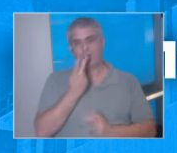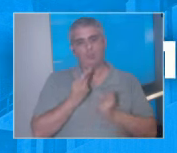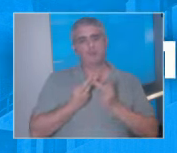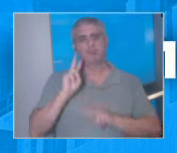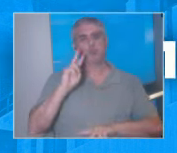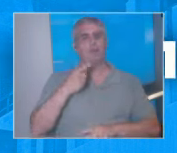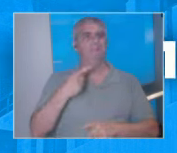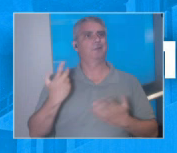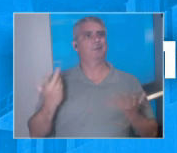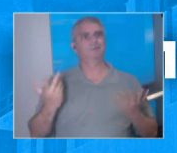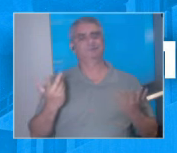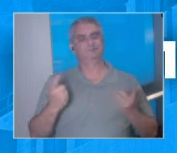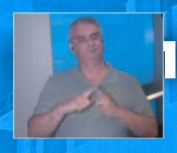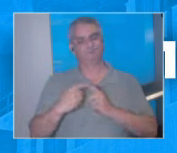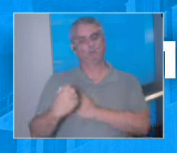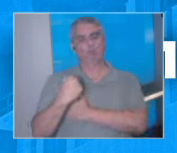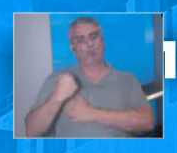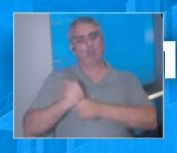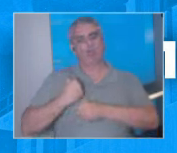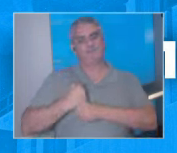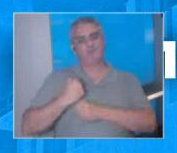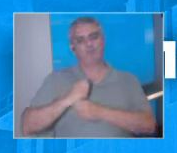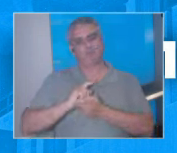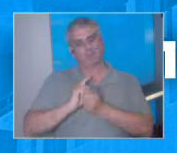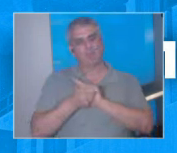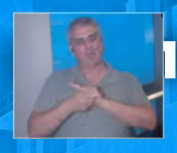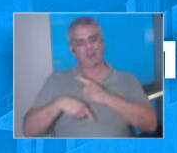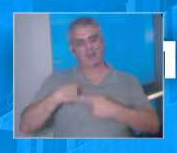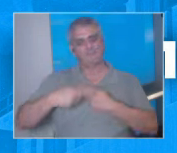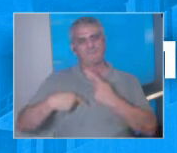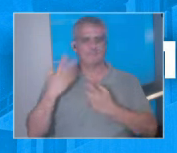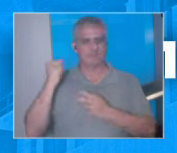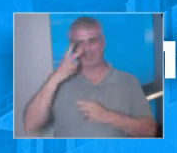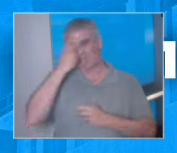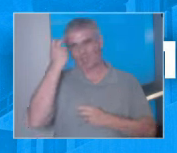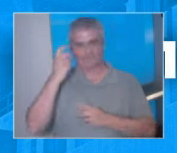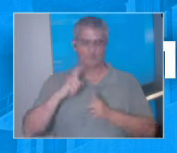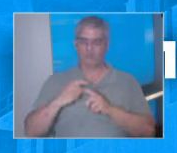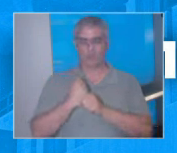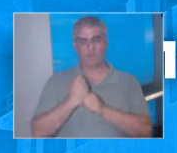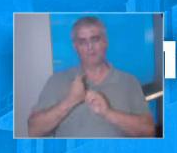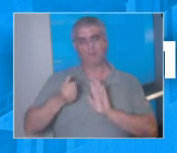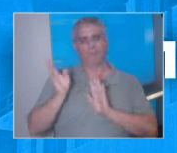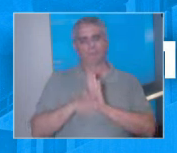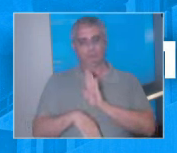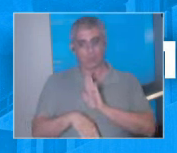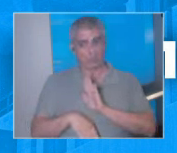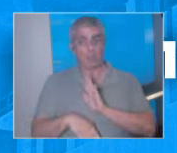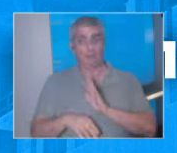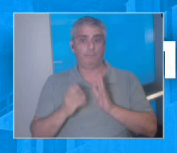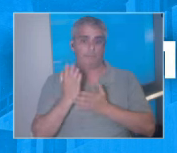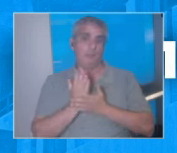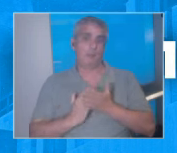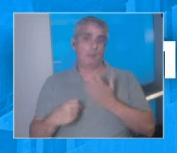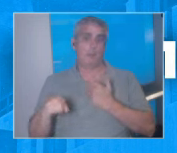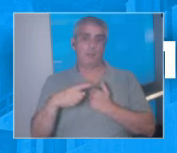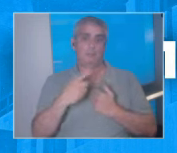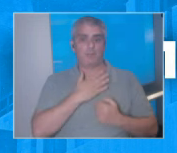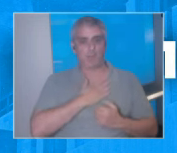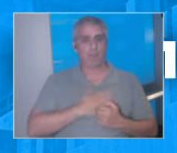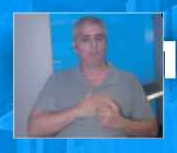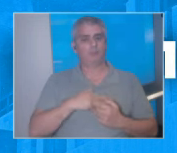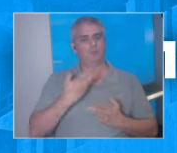יותר הכוח עבודה שיחליף את בני הדודים שהיו פה ככוח עבודה זול, ובחלקם